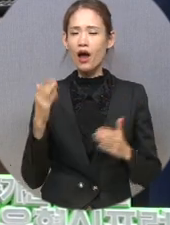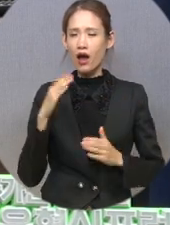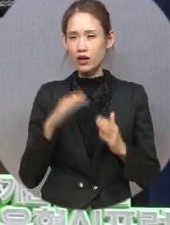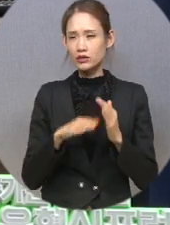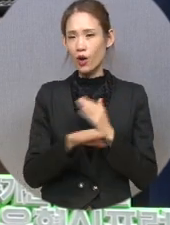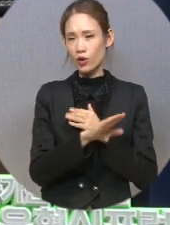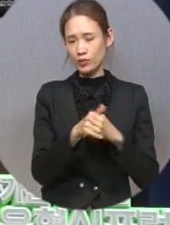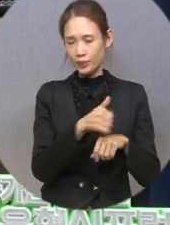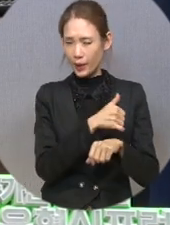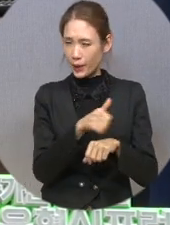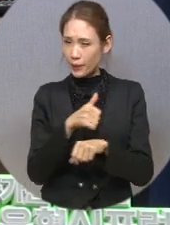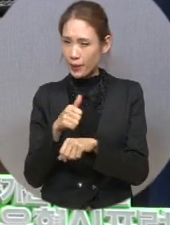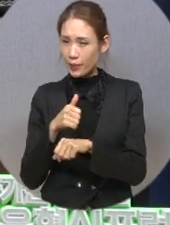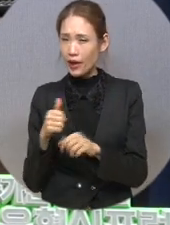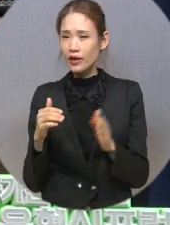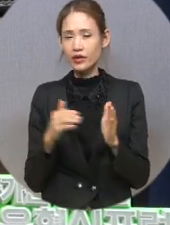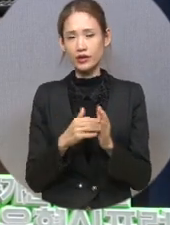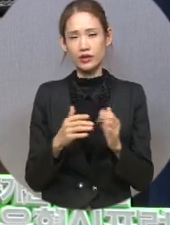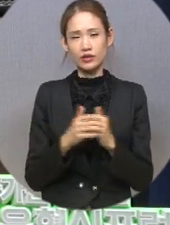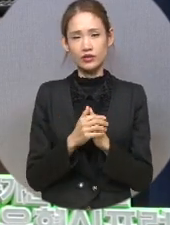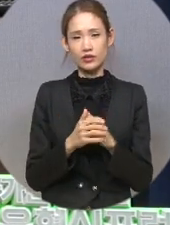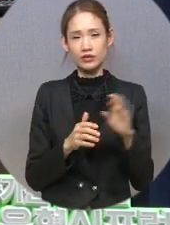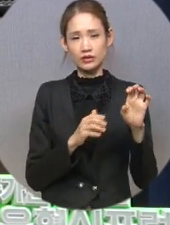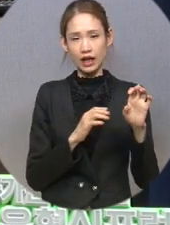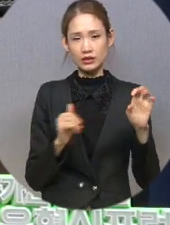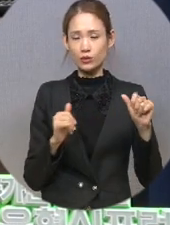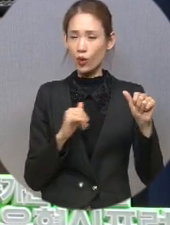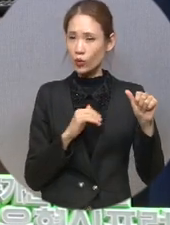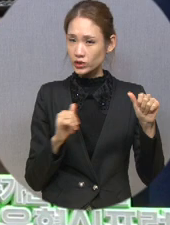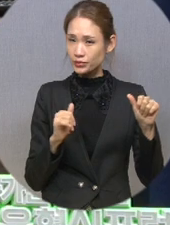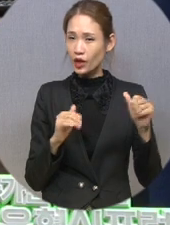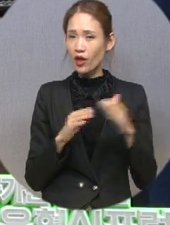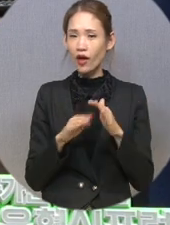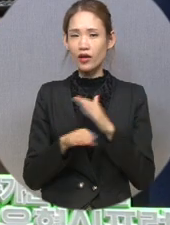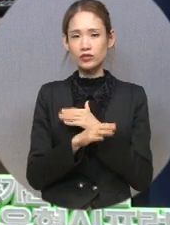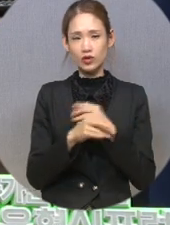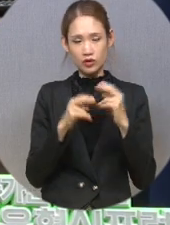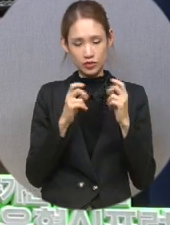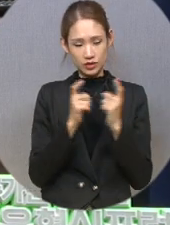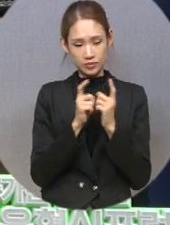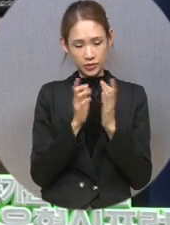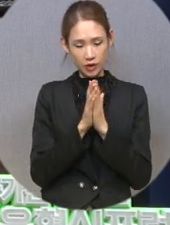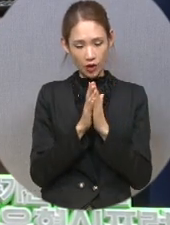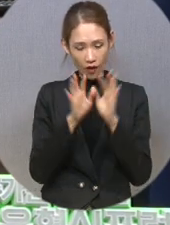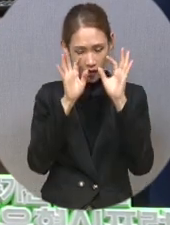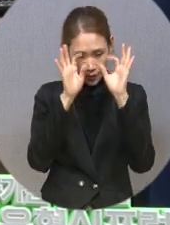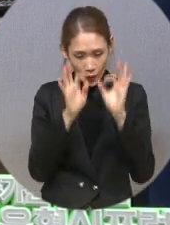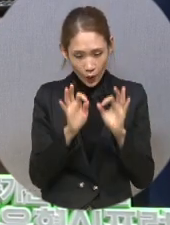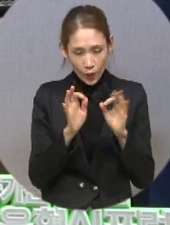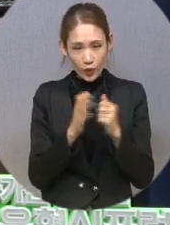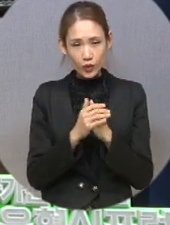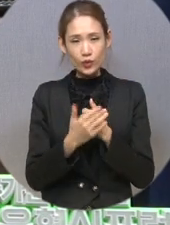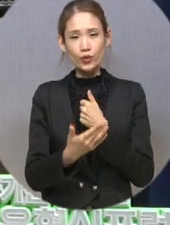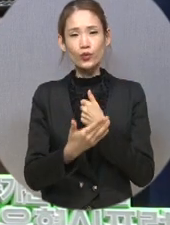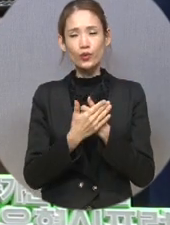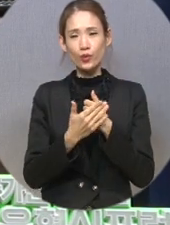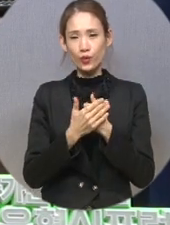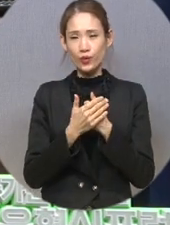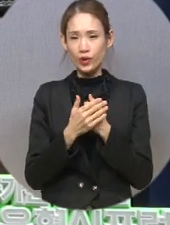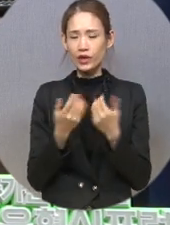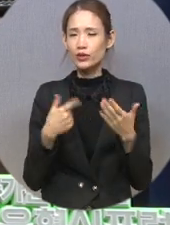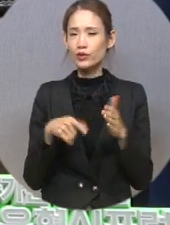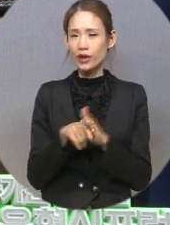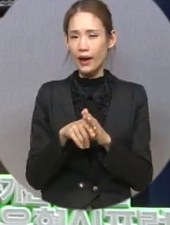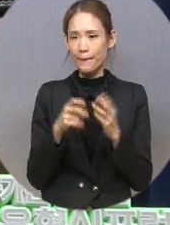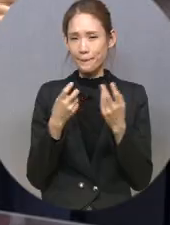그래서 1년에 40명에 50명 정도 가정을 직접 가서 살펴보고 그들 위해서 도와주기 위한 방법을 찾았던